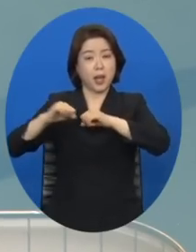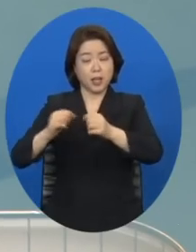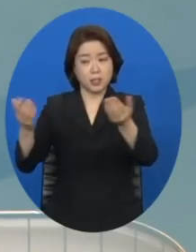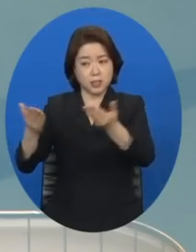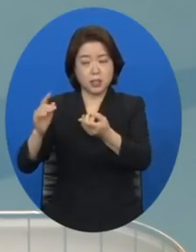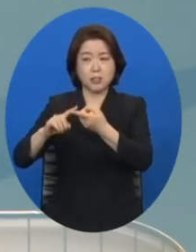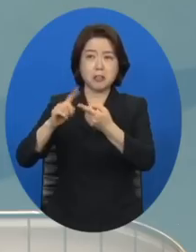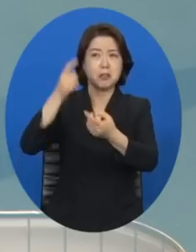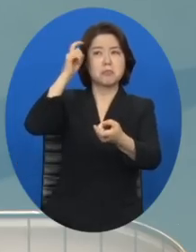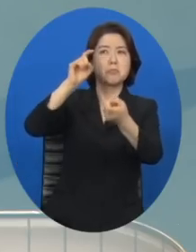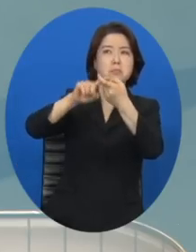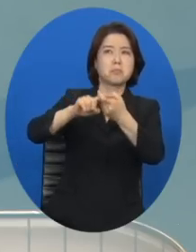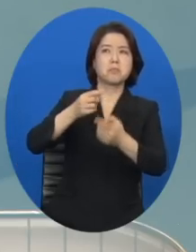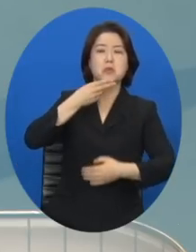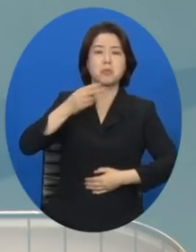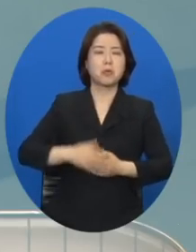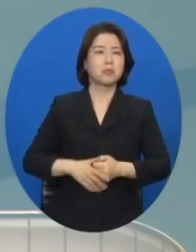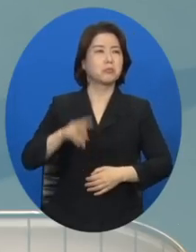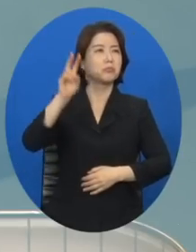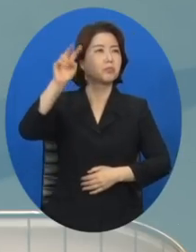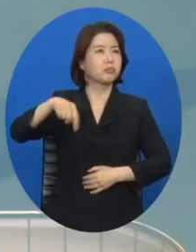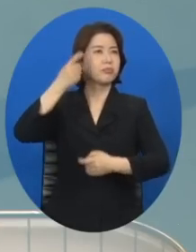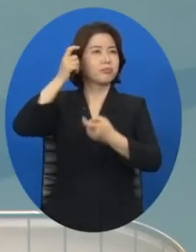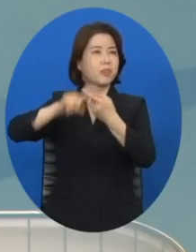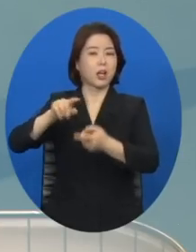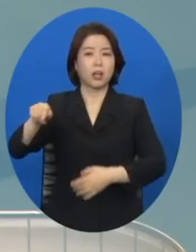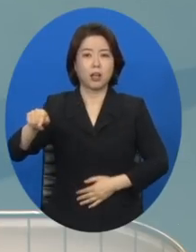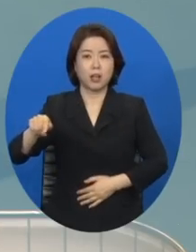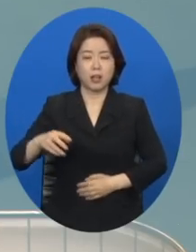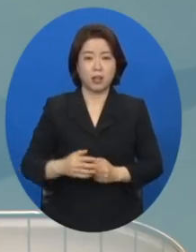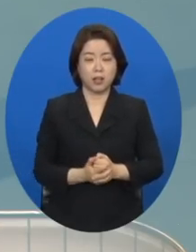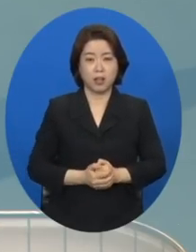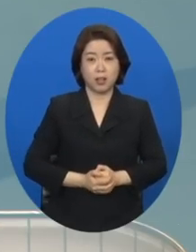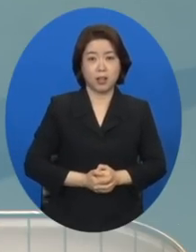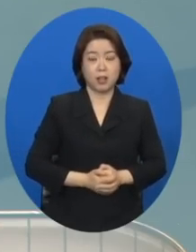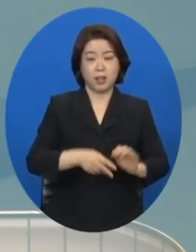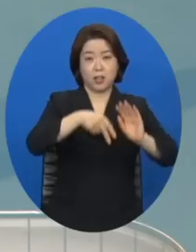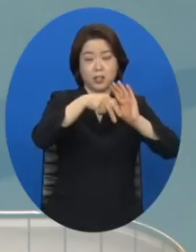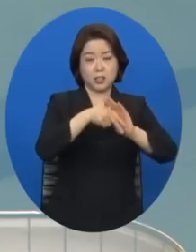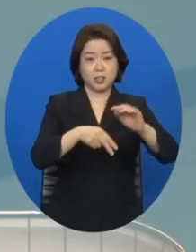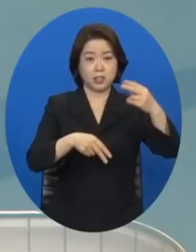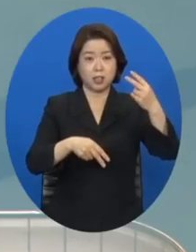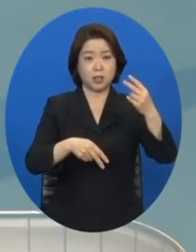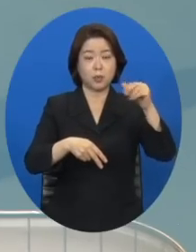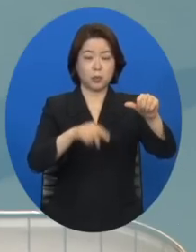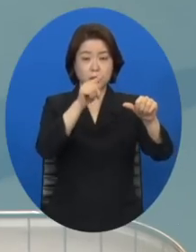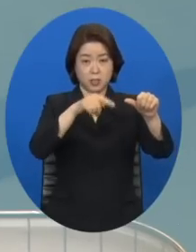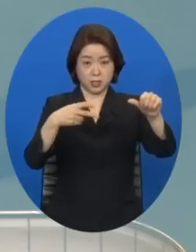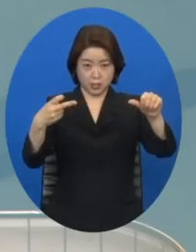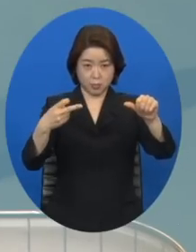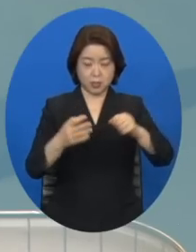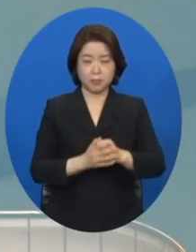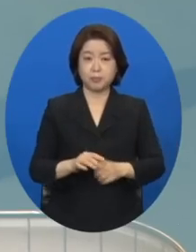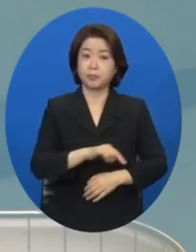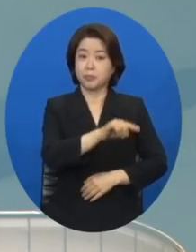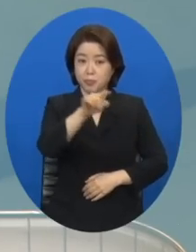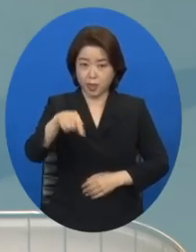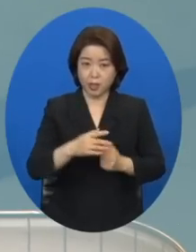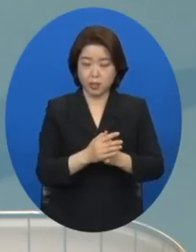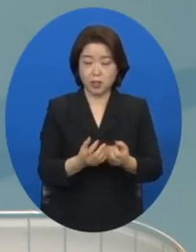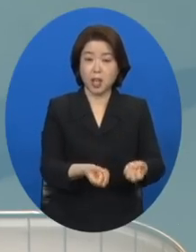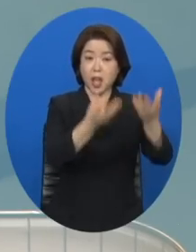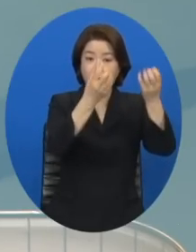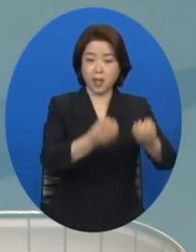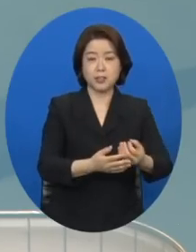전혀 관심이 없더라는 겁니다 이사야서 5장 12절의 말씀을 이것도 함께 읽어 볼게요 시작 그들이 연 후에는